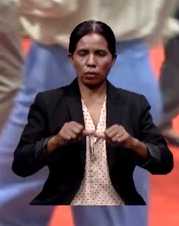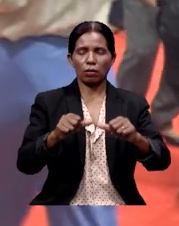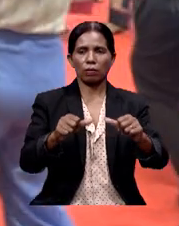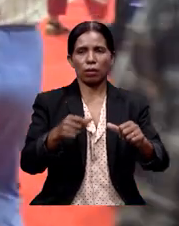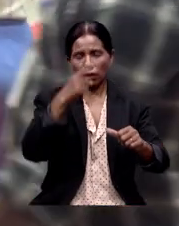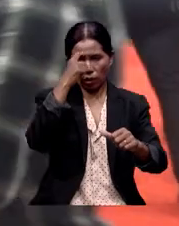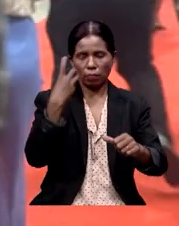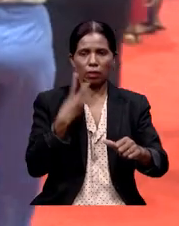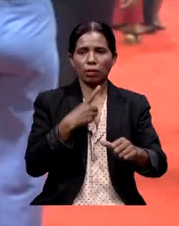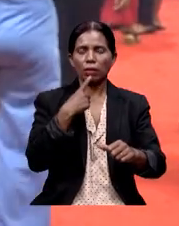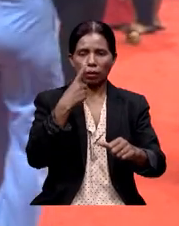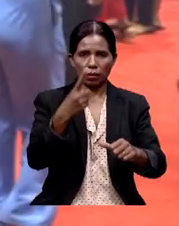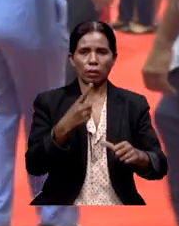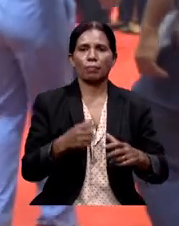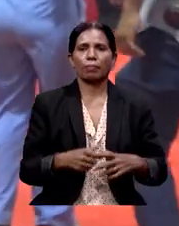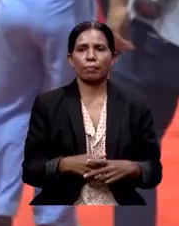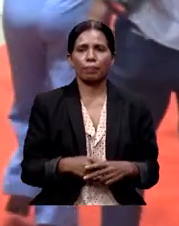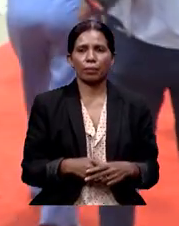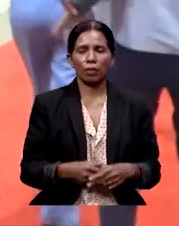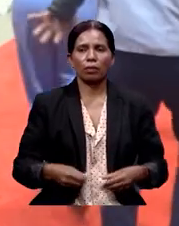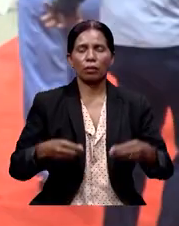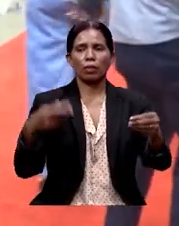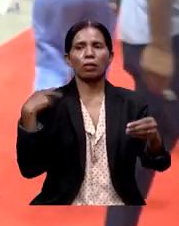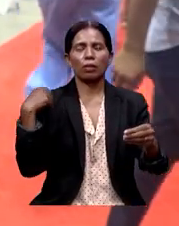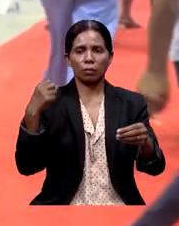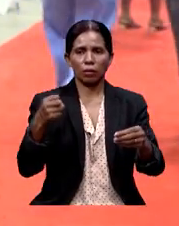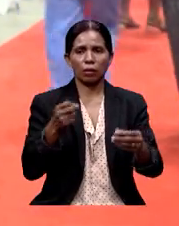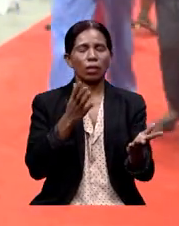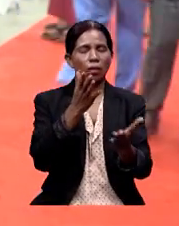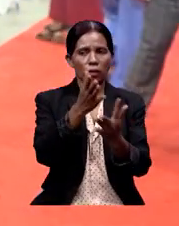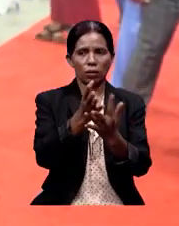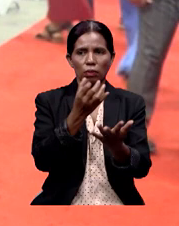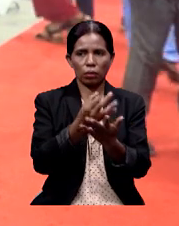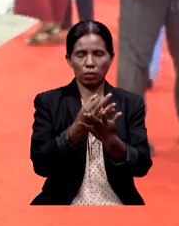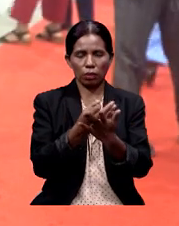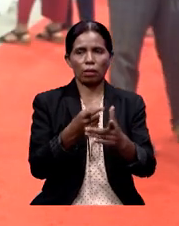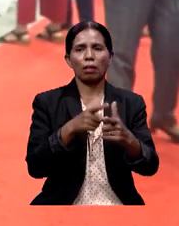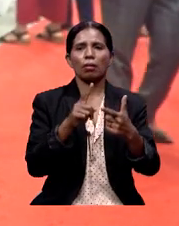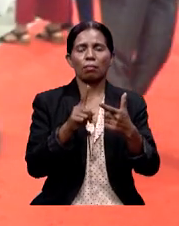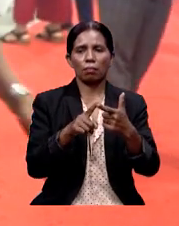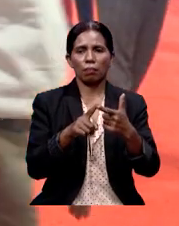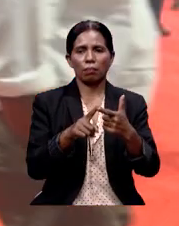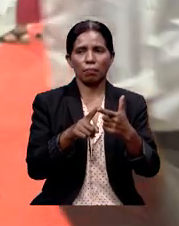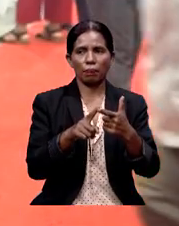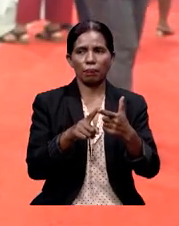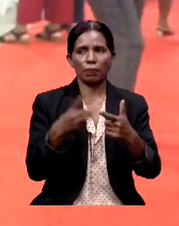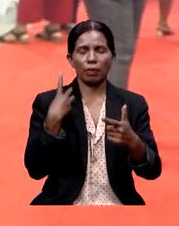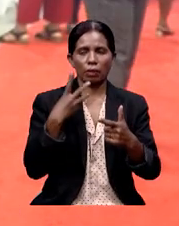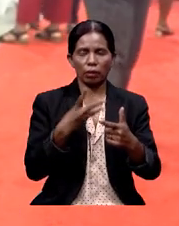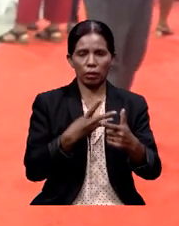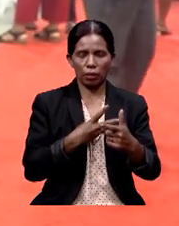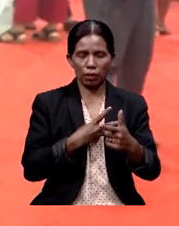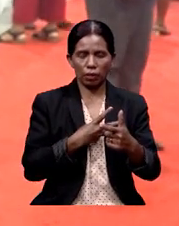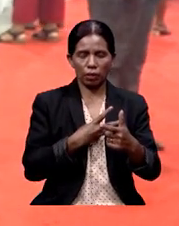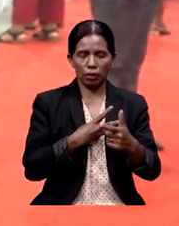dia angkat agak tu folk beat liutan asesu finansiru by ita ini ia mikro pequenas